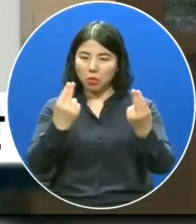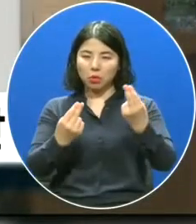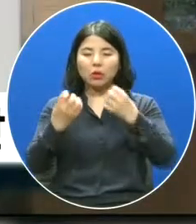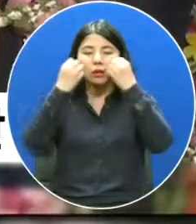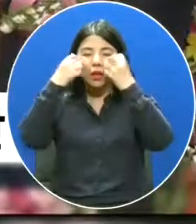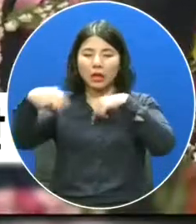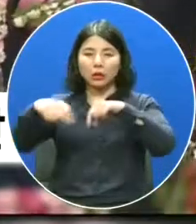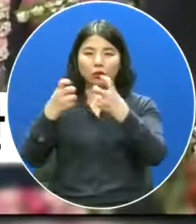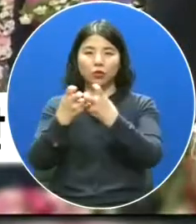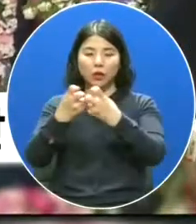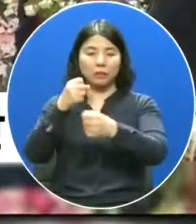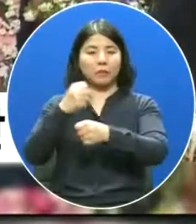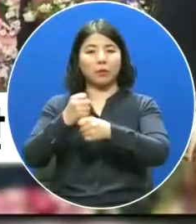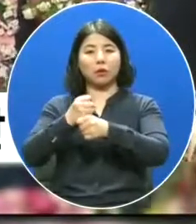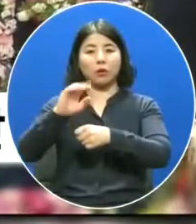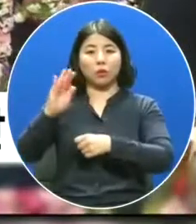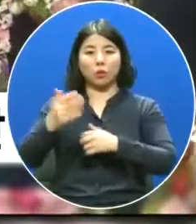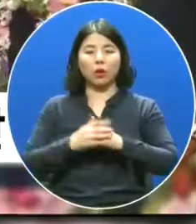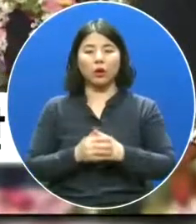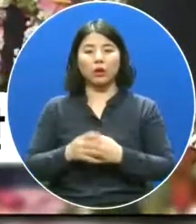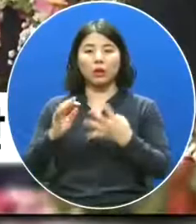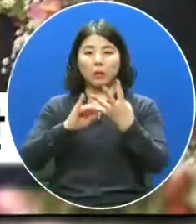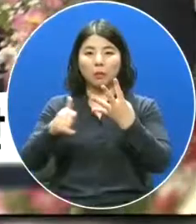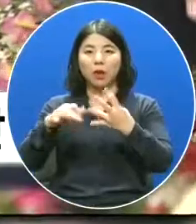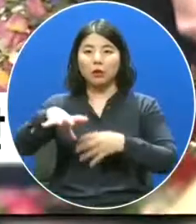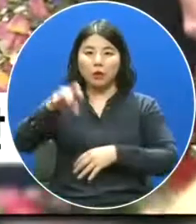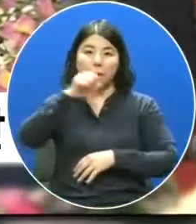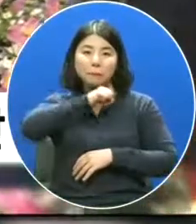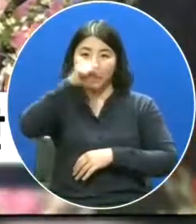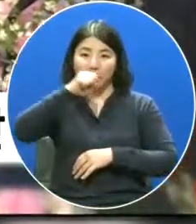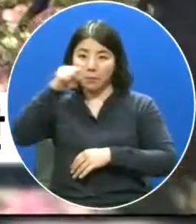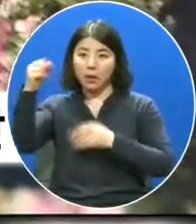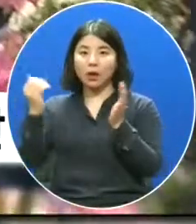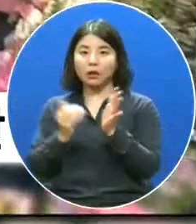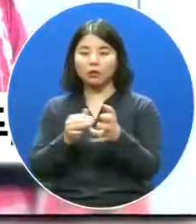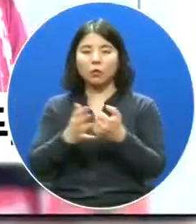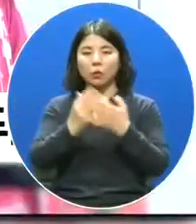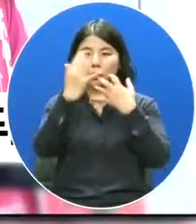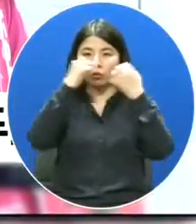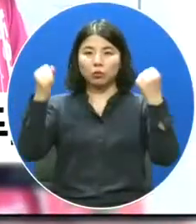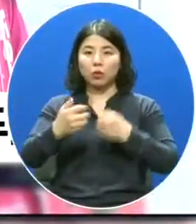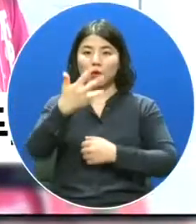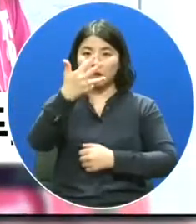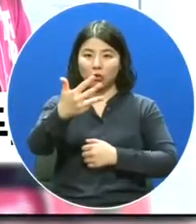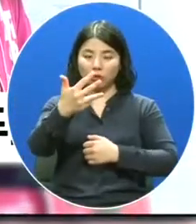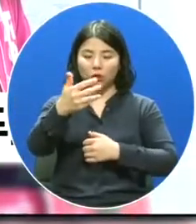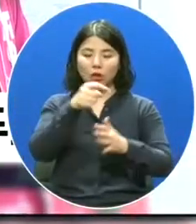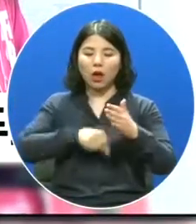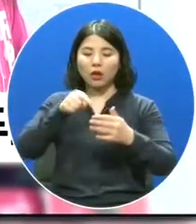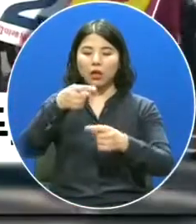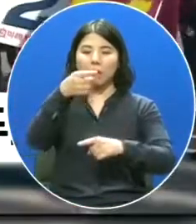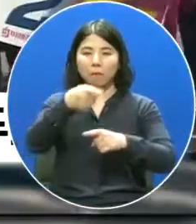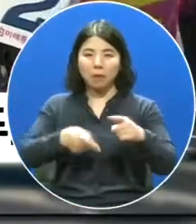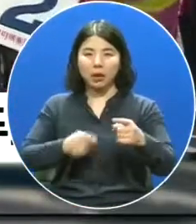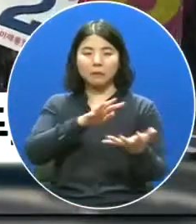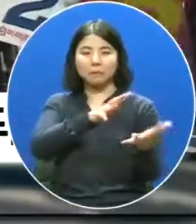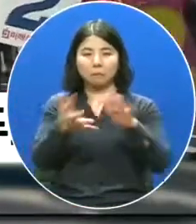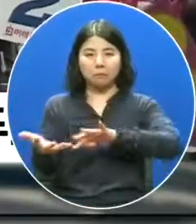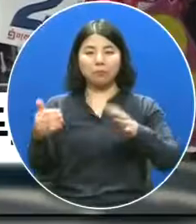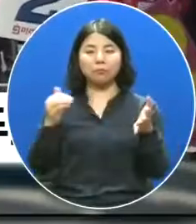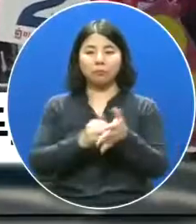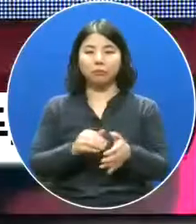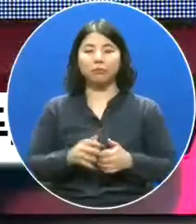짜게 되었다고 했습니다. 4명의 초선 당선자가 나와 충북 8개 선거구의 절반이 물갈이된